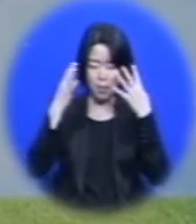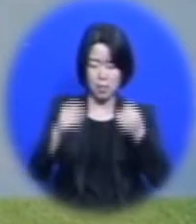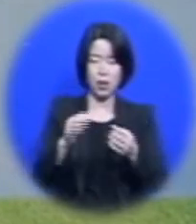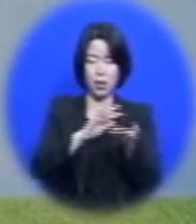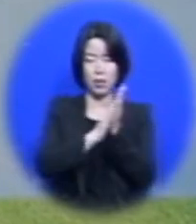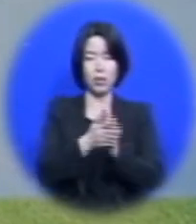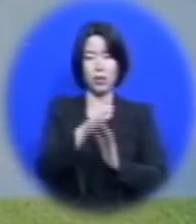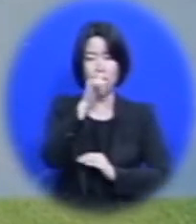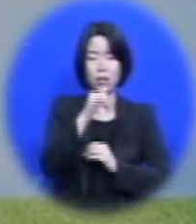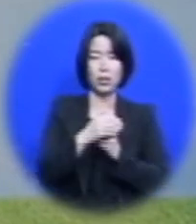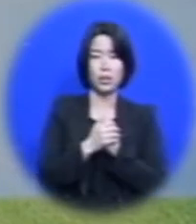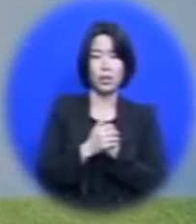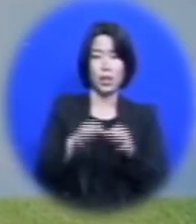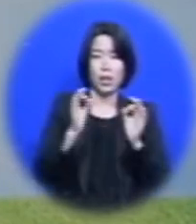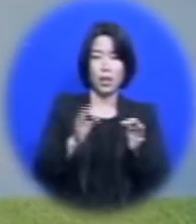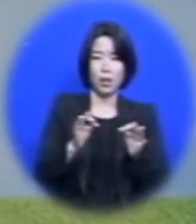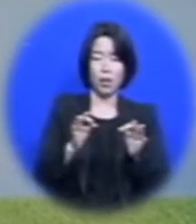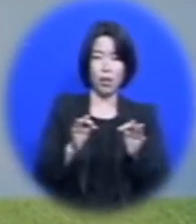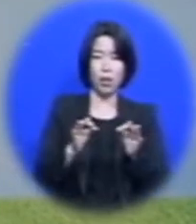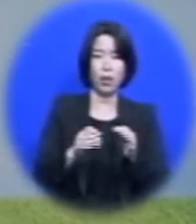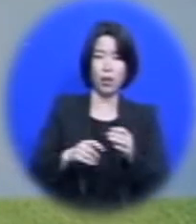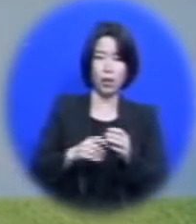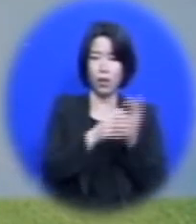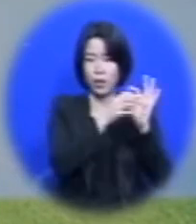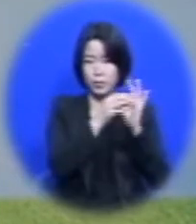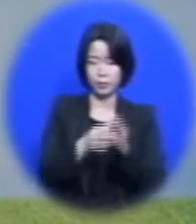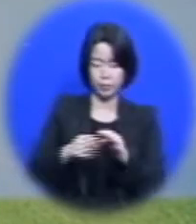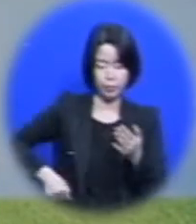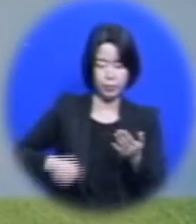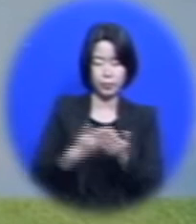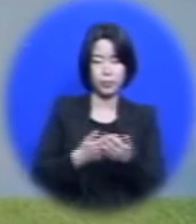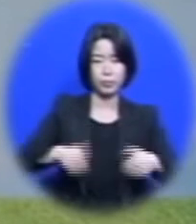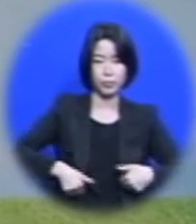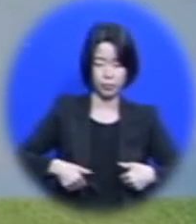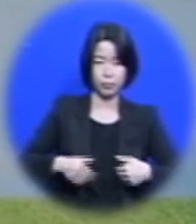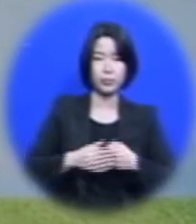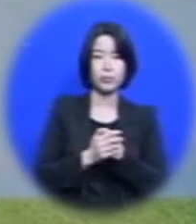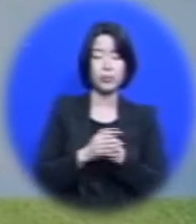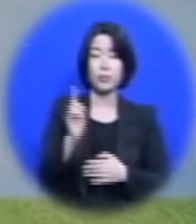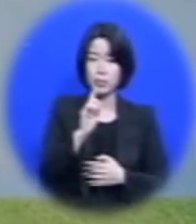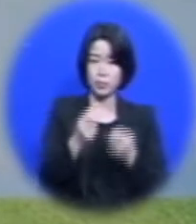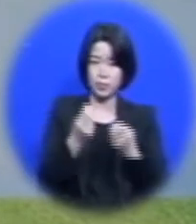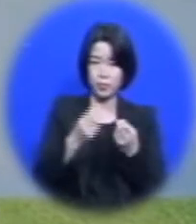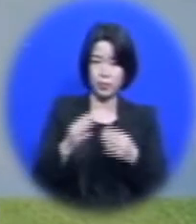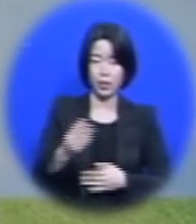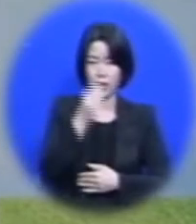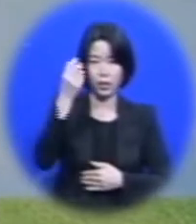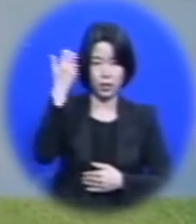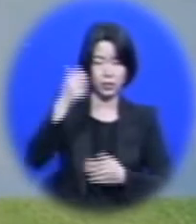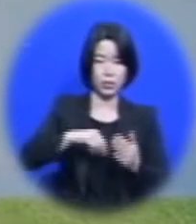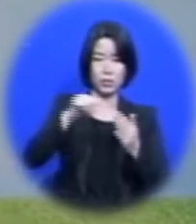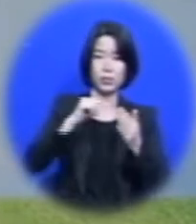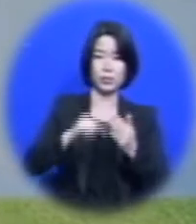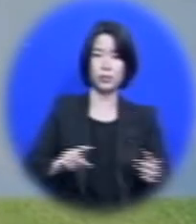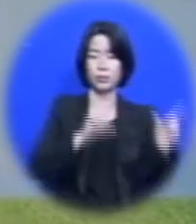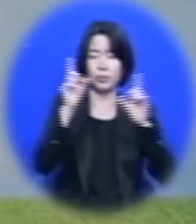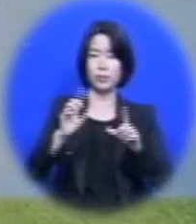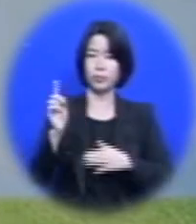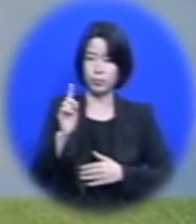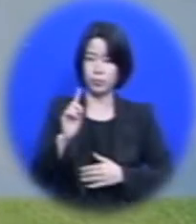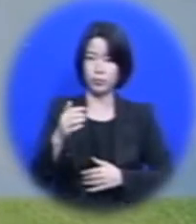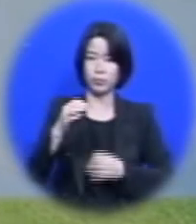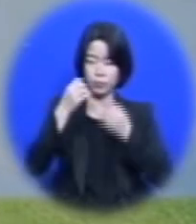일어났다. 이제는 왜 지속적인 회개가 필요한지 그리고 무엇보다 성령 안에서 산다는 게 어떤 것인지를